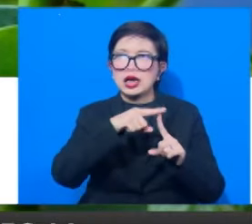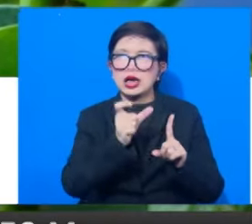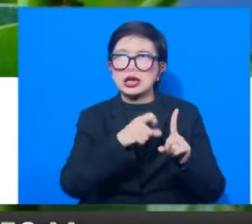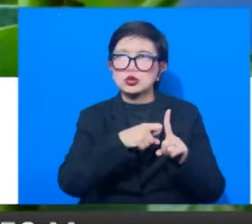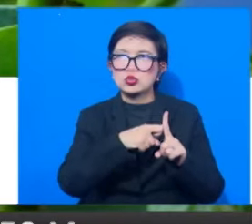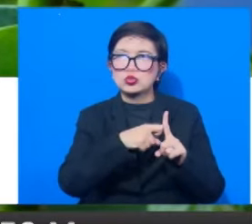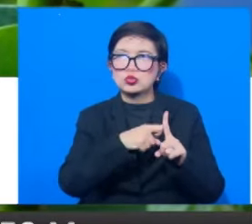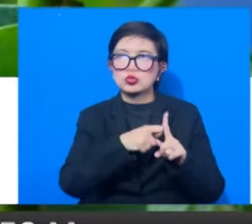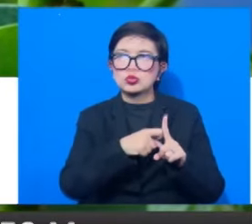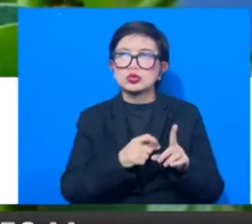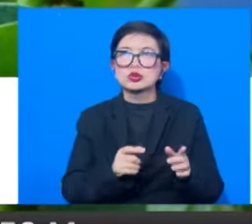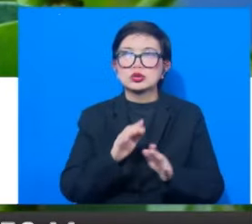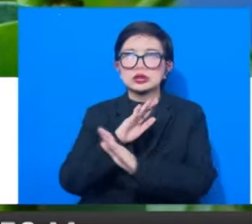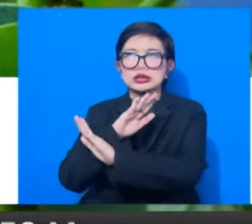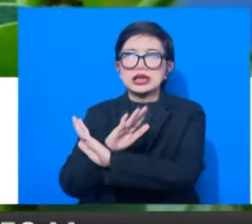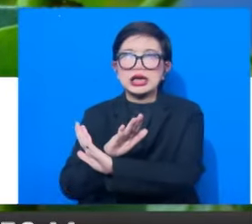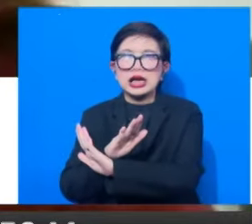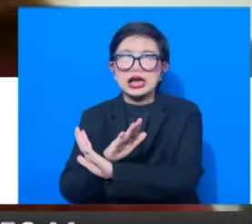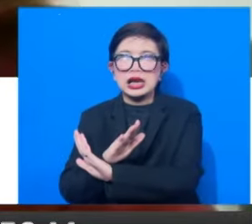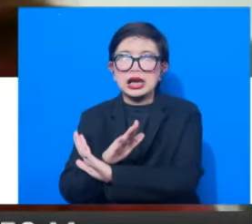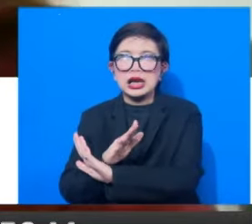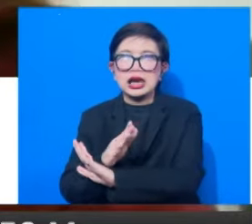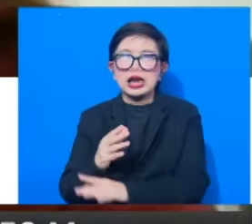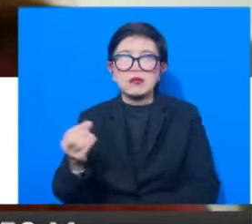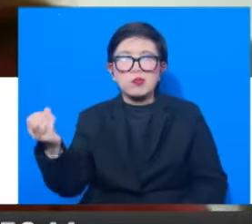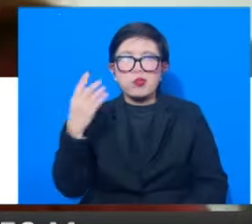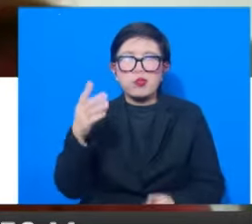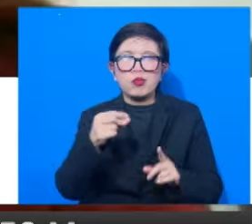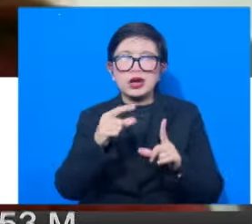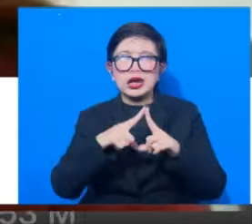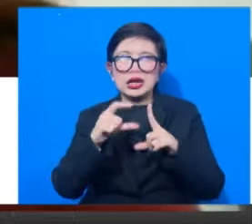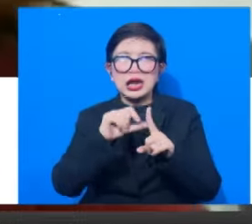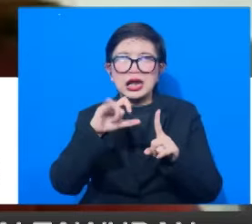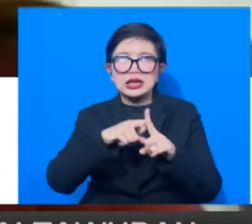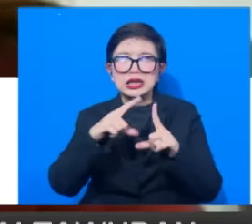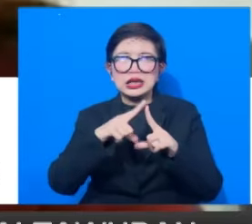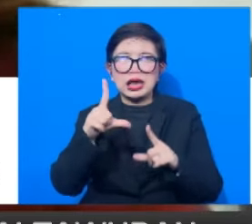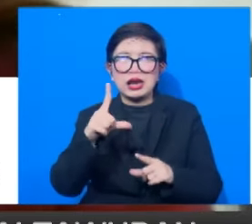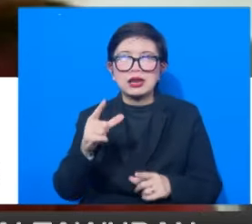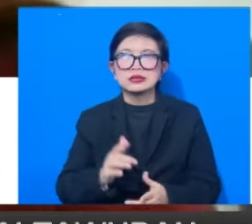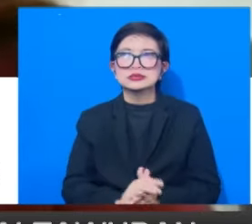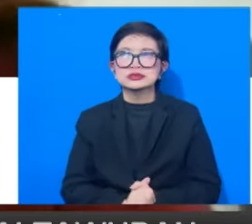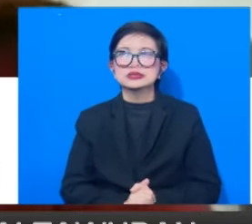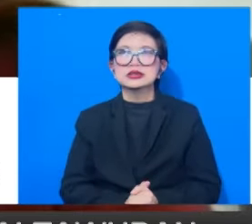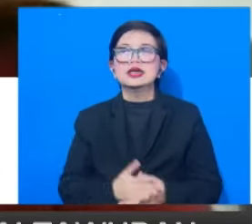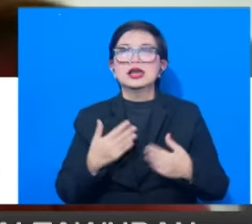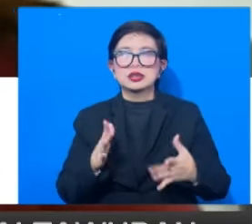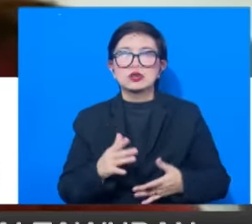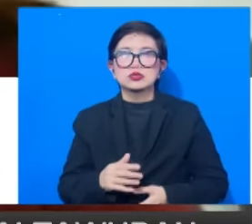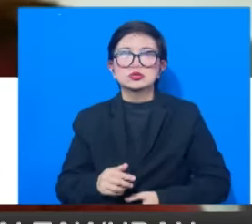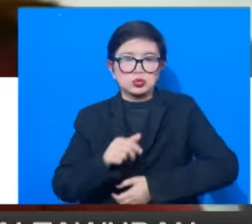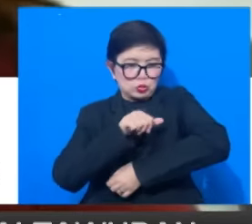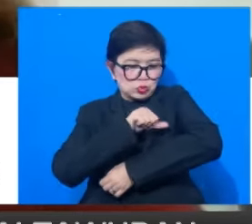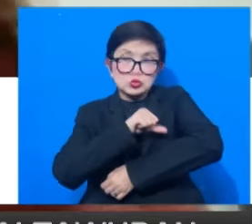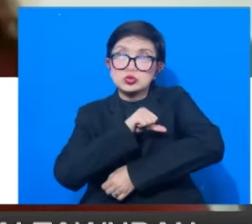untuk menangkal radikal bebas. Kalau di masyarakat gitu ya, seperti yang tadi dikatakan, dikenalnya sebagai pelancar ASI nih gitu. Tapi